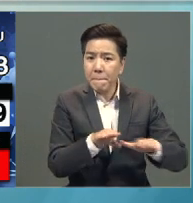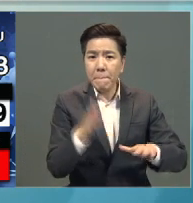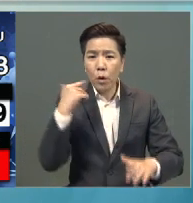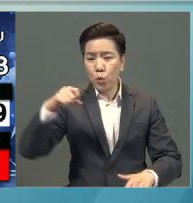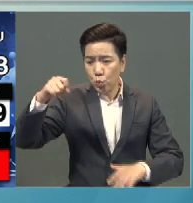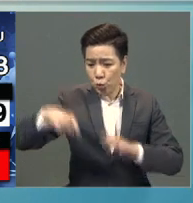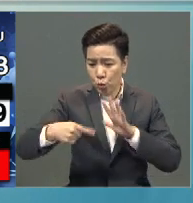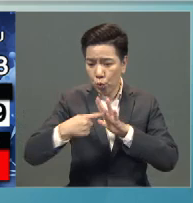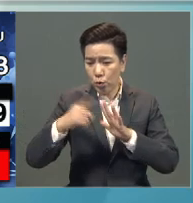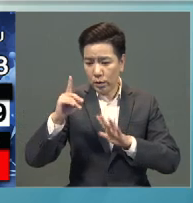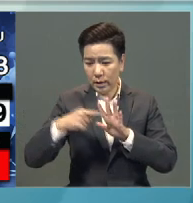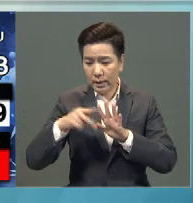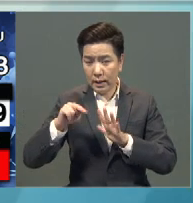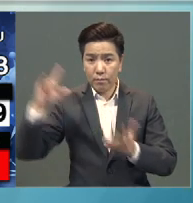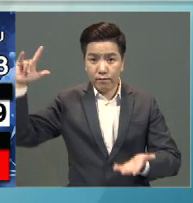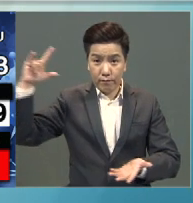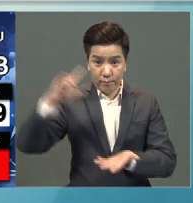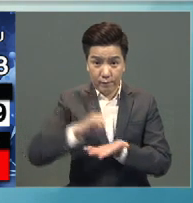รายที่ที่มาจากซูดานอีกแล้วครับก็คือจริงๆเป็นไฟท์เดียวกันนะนะครับเดินทางมาถึงวันที่10